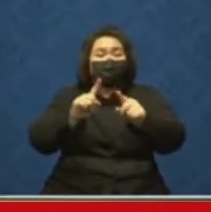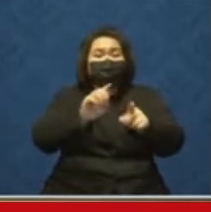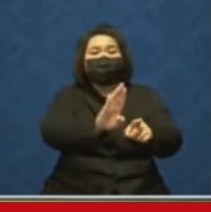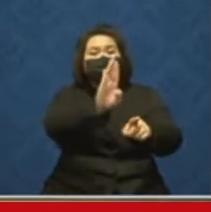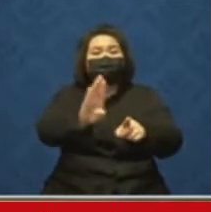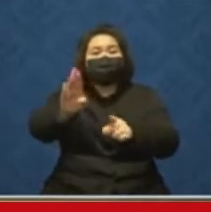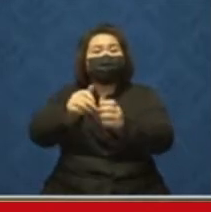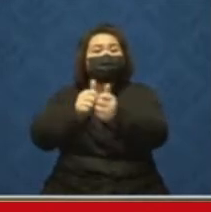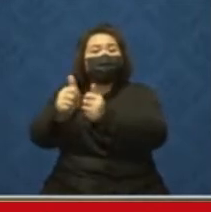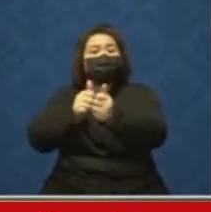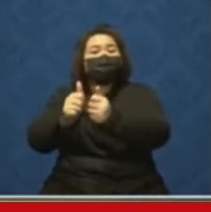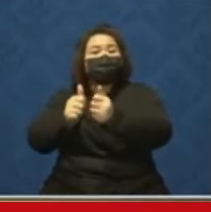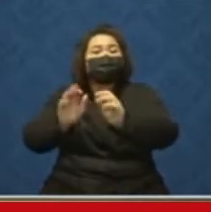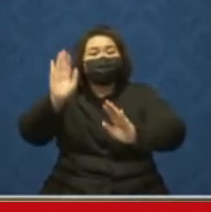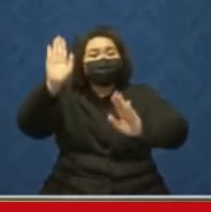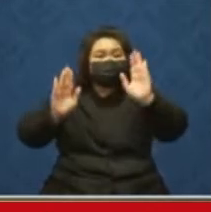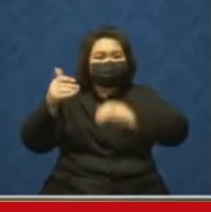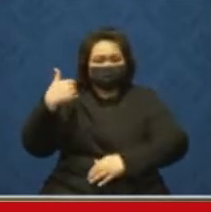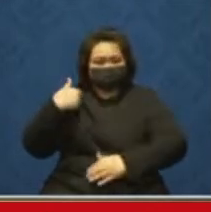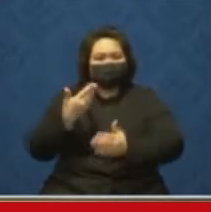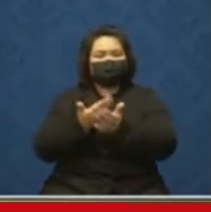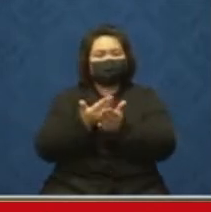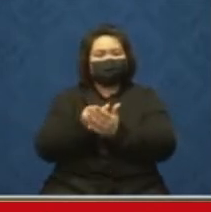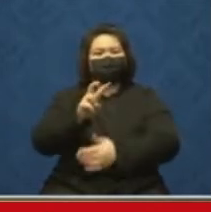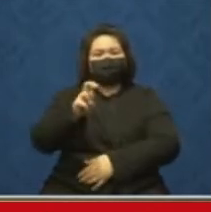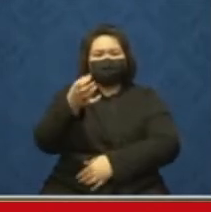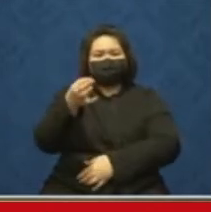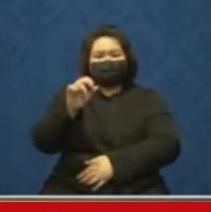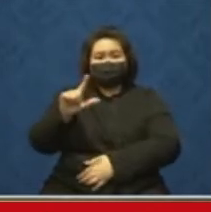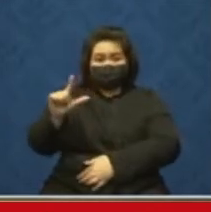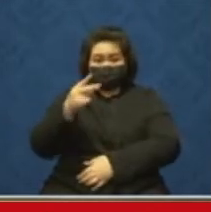ประมูลได้ที่ 219 ล้าน